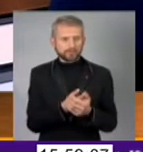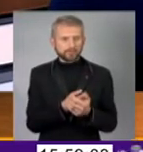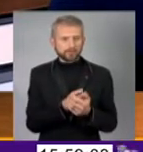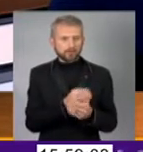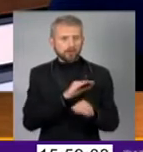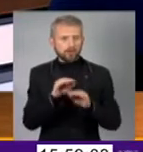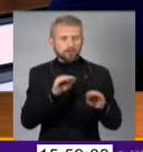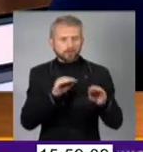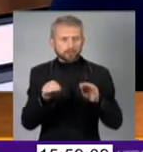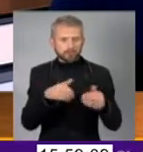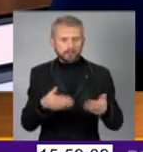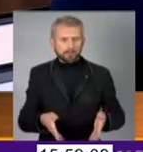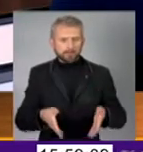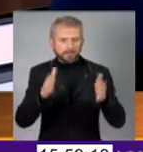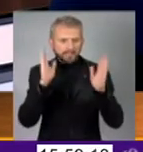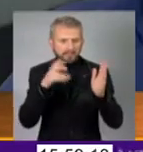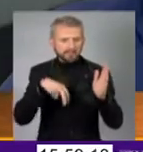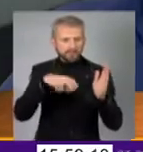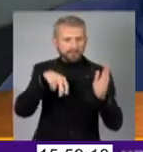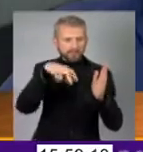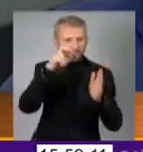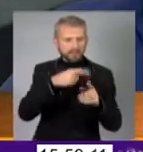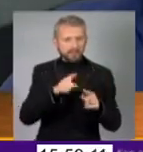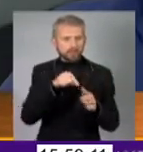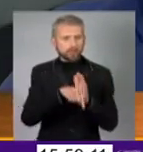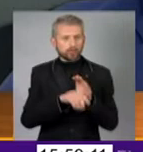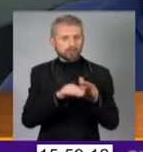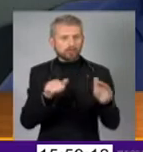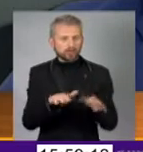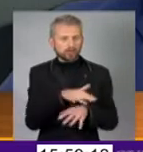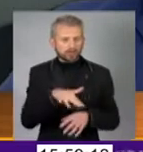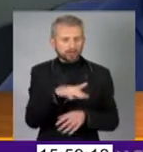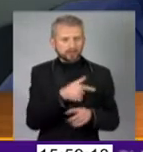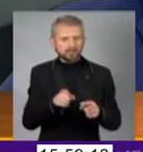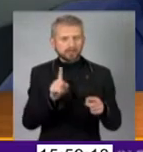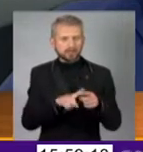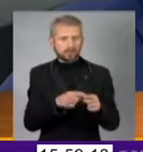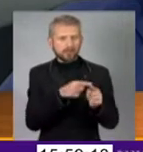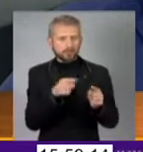облаштування під'їздів, це, по суті, дитячі майданчики, це